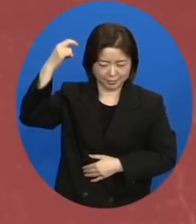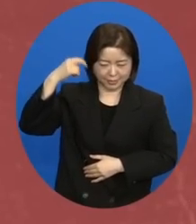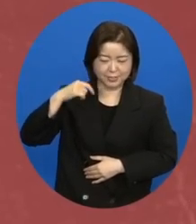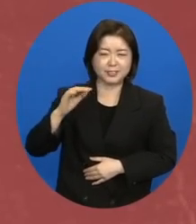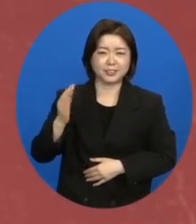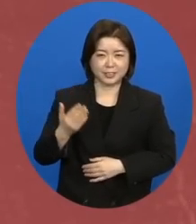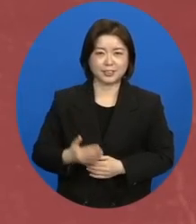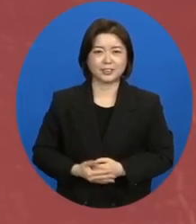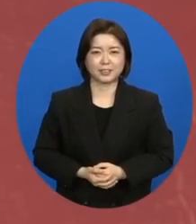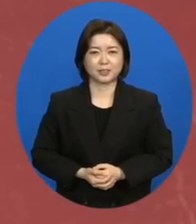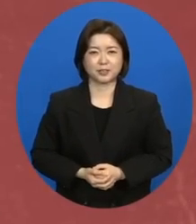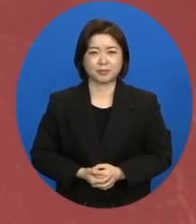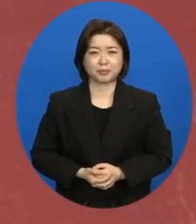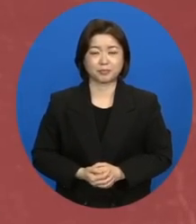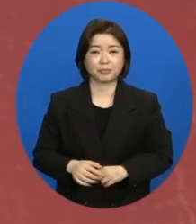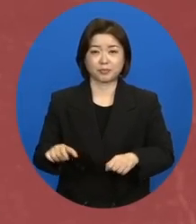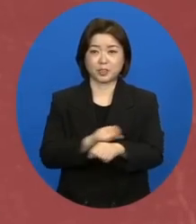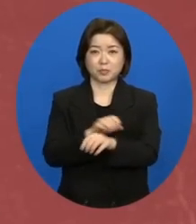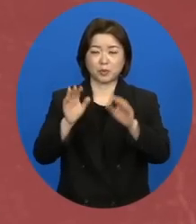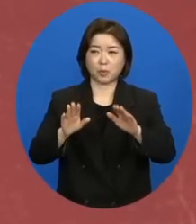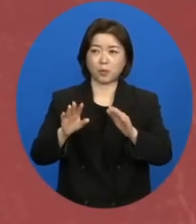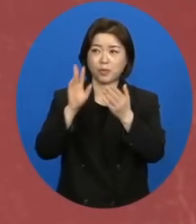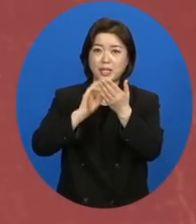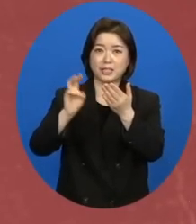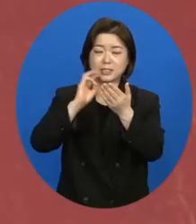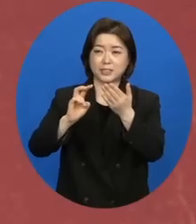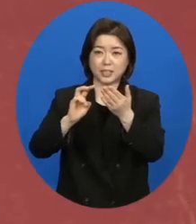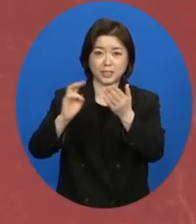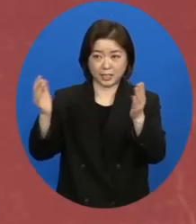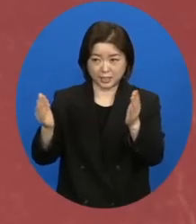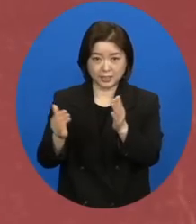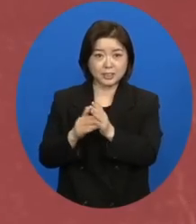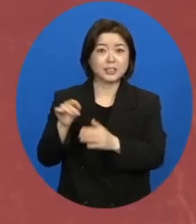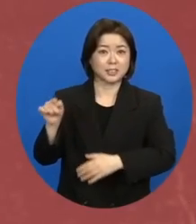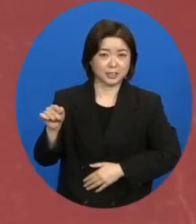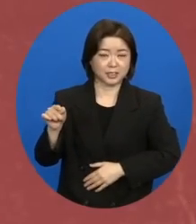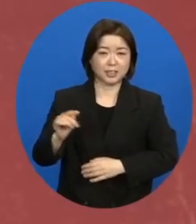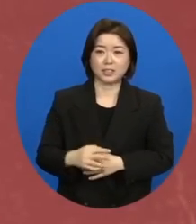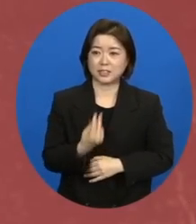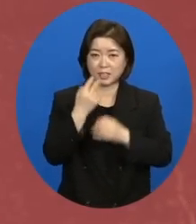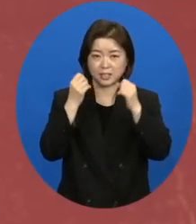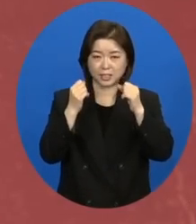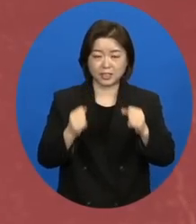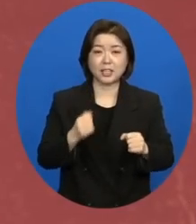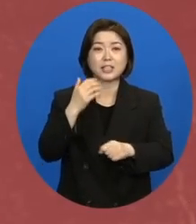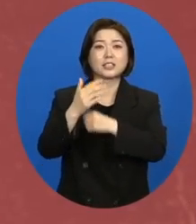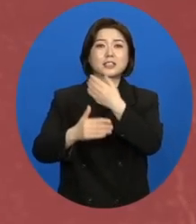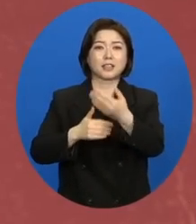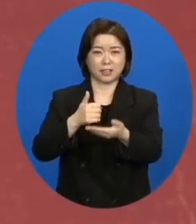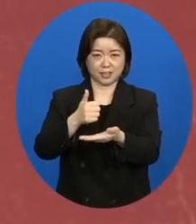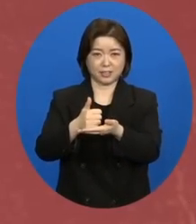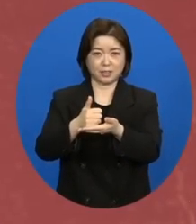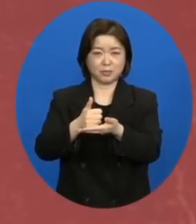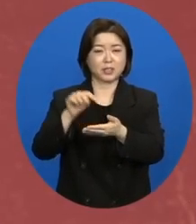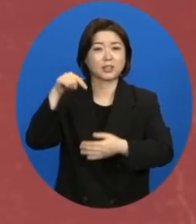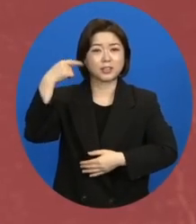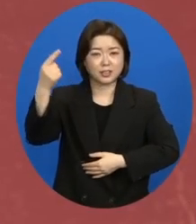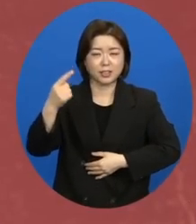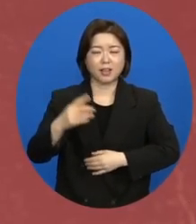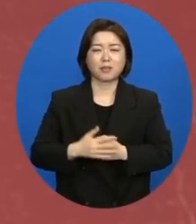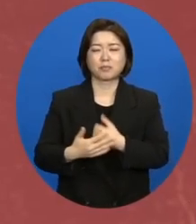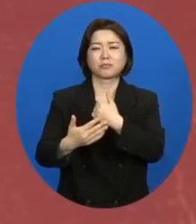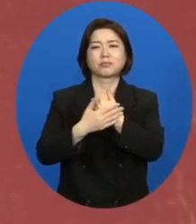됩니다. 특별히 오늘 찬양을 마치는 찬양이 살아계신 하나님, 그 다음이